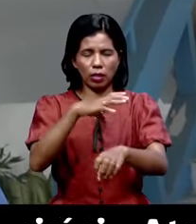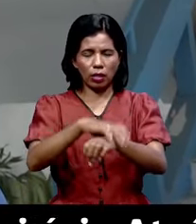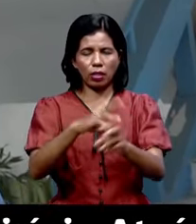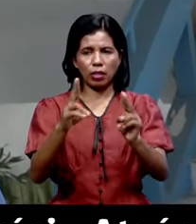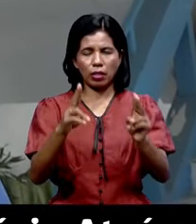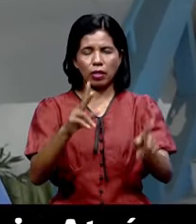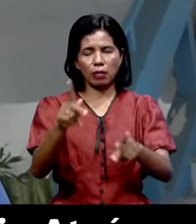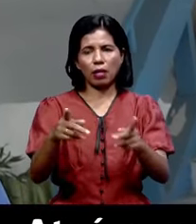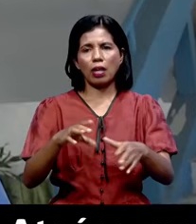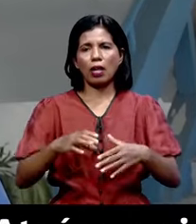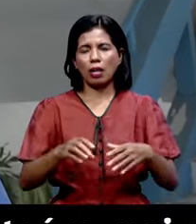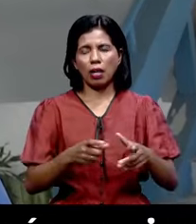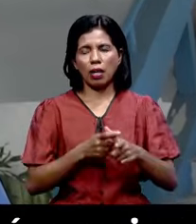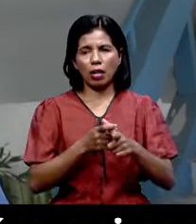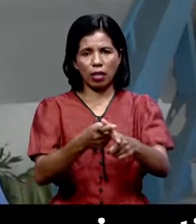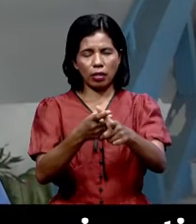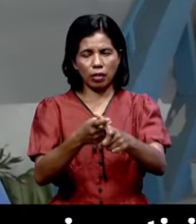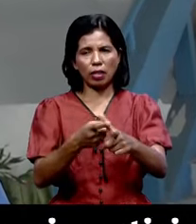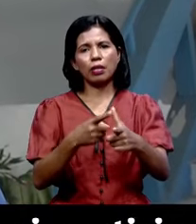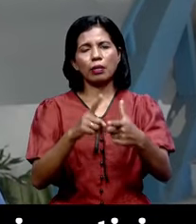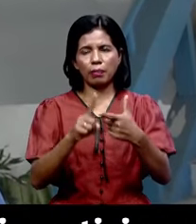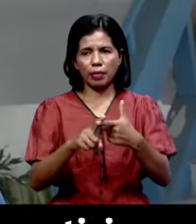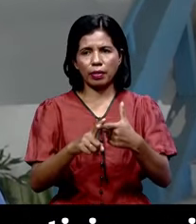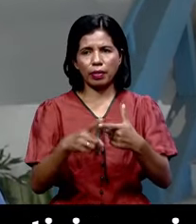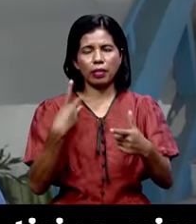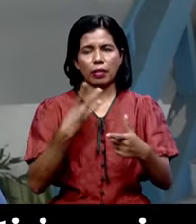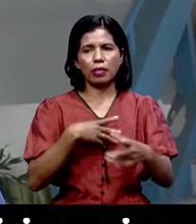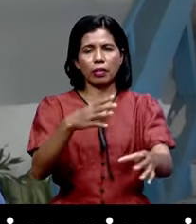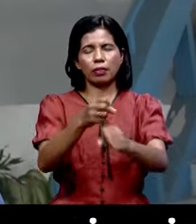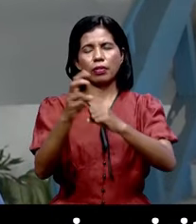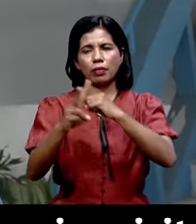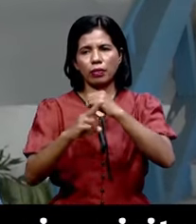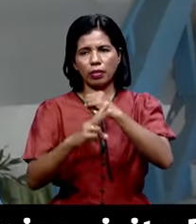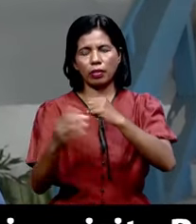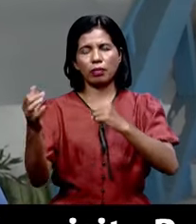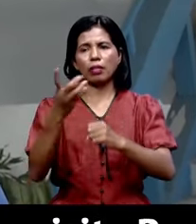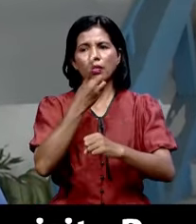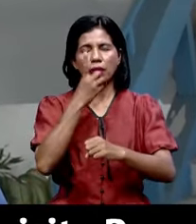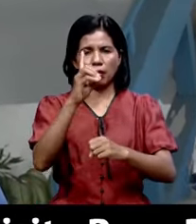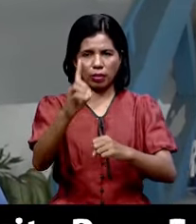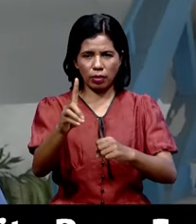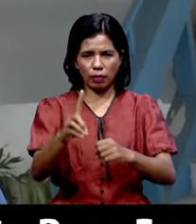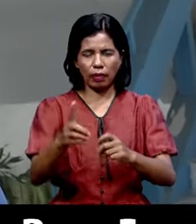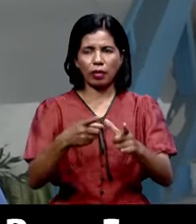sir halaitia mai be depois ita fotia biti masira ni deklarasaun